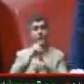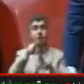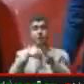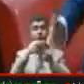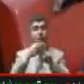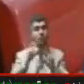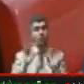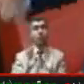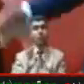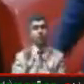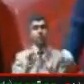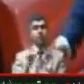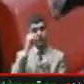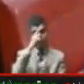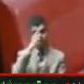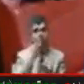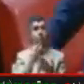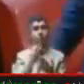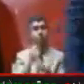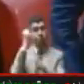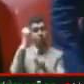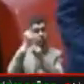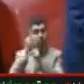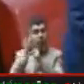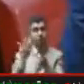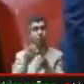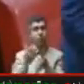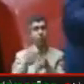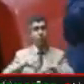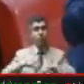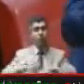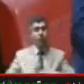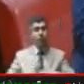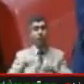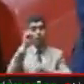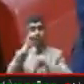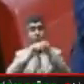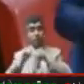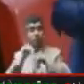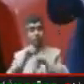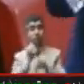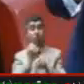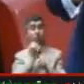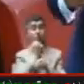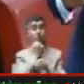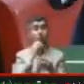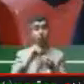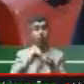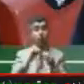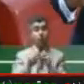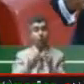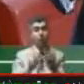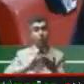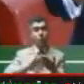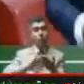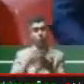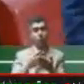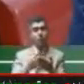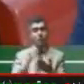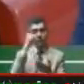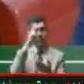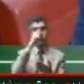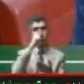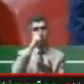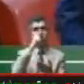إدارة، أهمية أوراس، الانشغالات، الاختلالات كذلك، والطموحات والتدابير